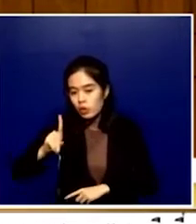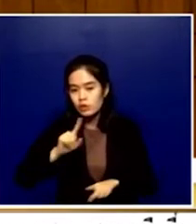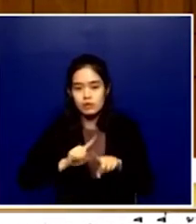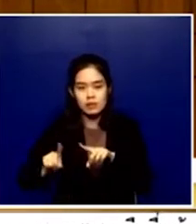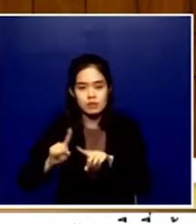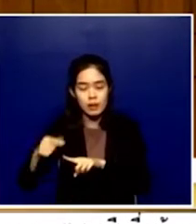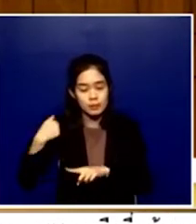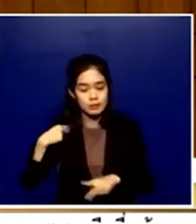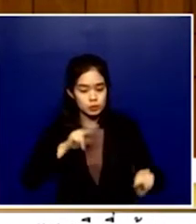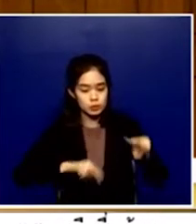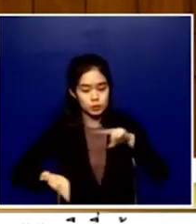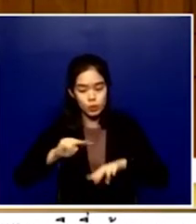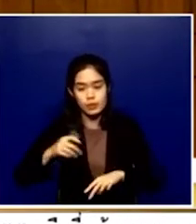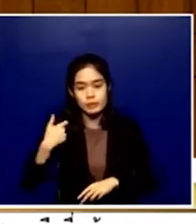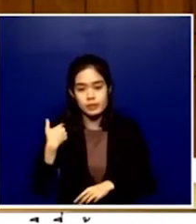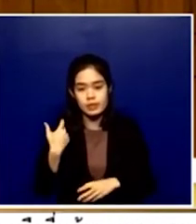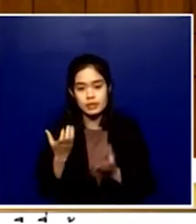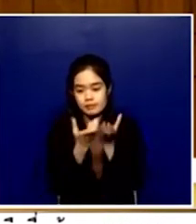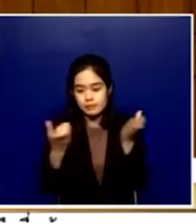หมด ที่ท absorbs